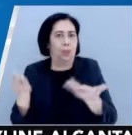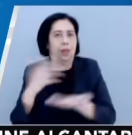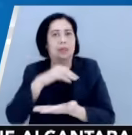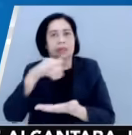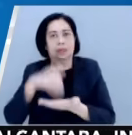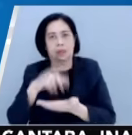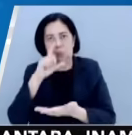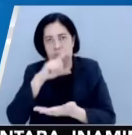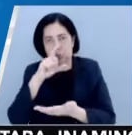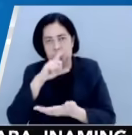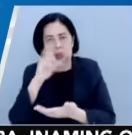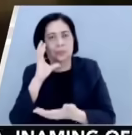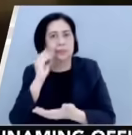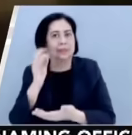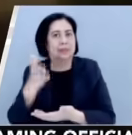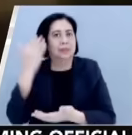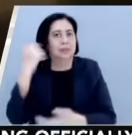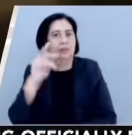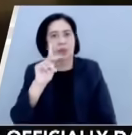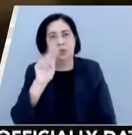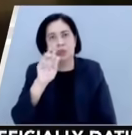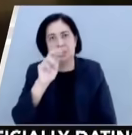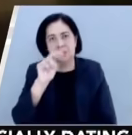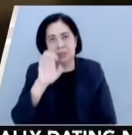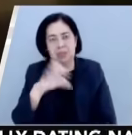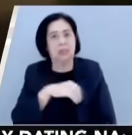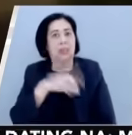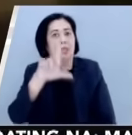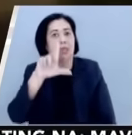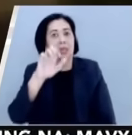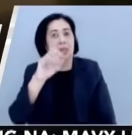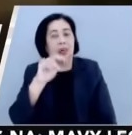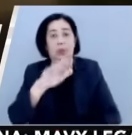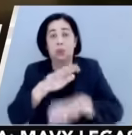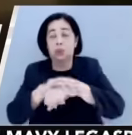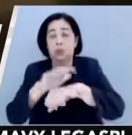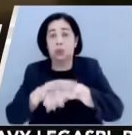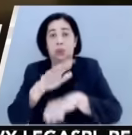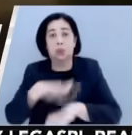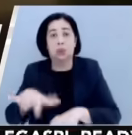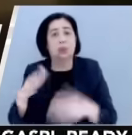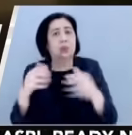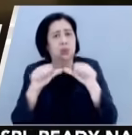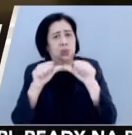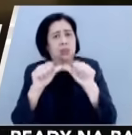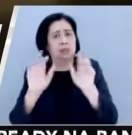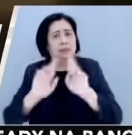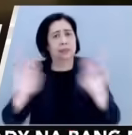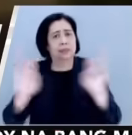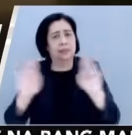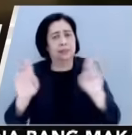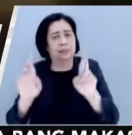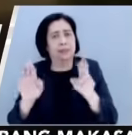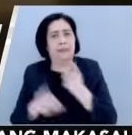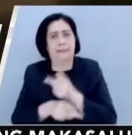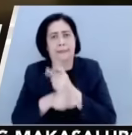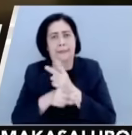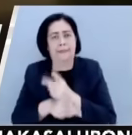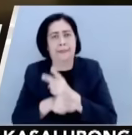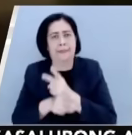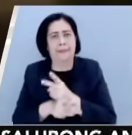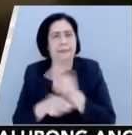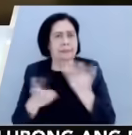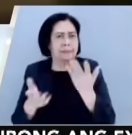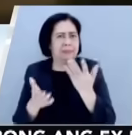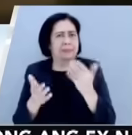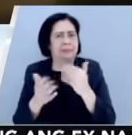naranasan din noong bagyong Christine at Leon. Inaabisuhan ang ating mga kababayan na patuloy na maging alerto at mag-antabay, lalo't posible para bumagal